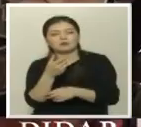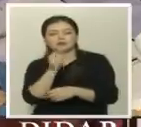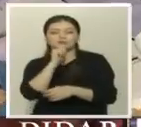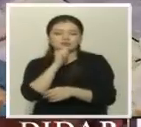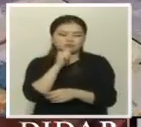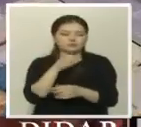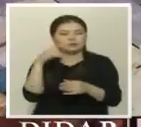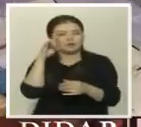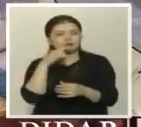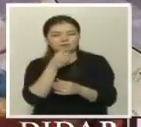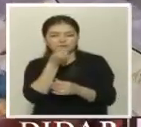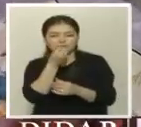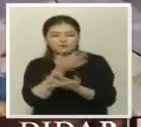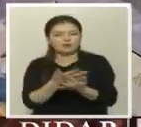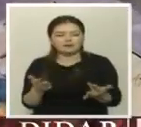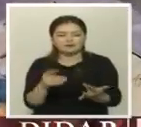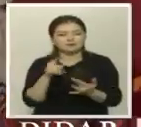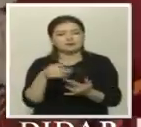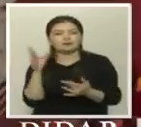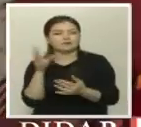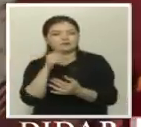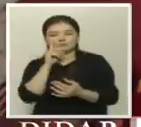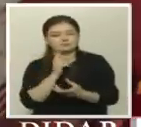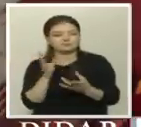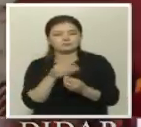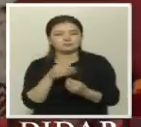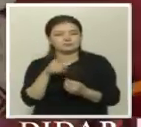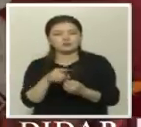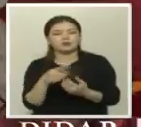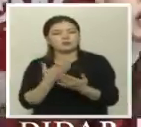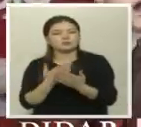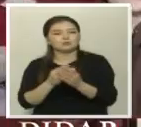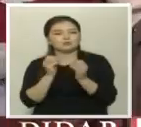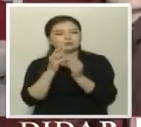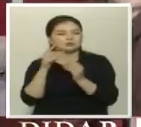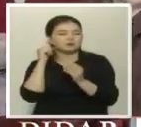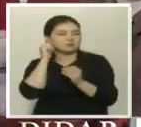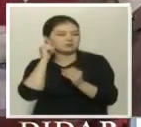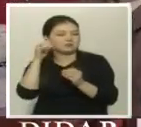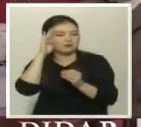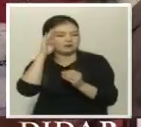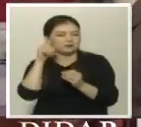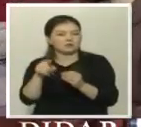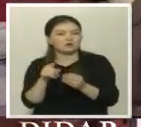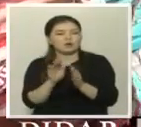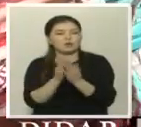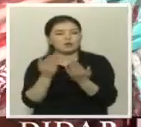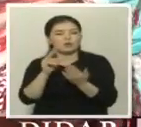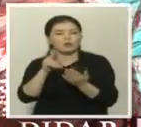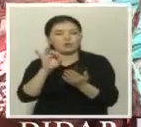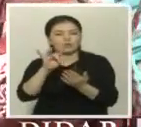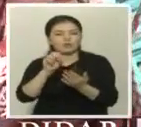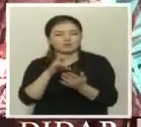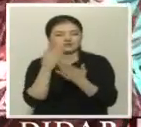в свою очередь 20 молодых ребят состязались прочтение Корана наизусть напомним что в этом году Мероприятие было организовано